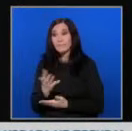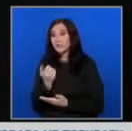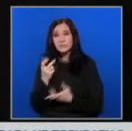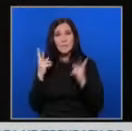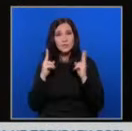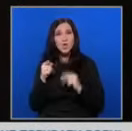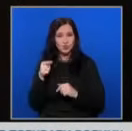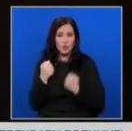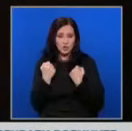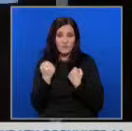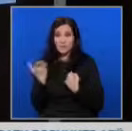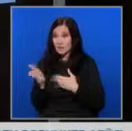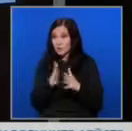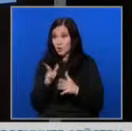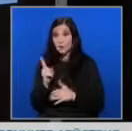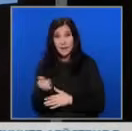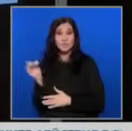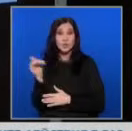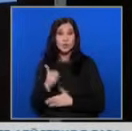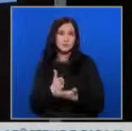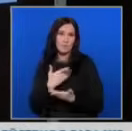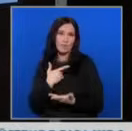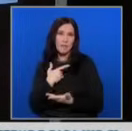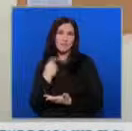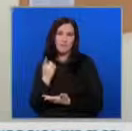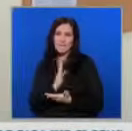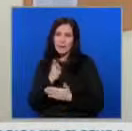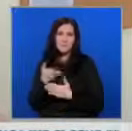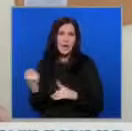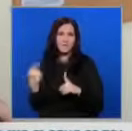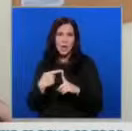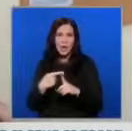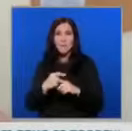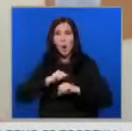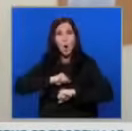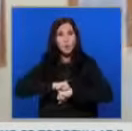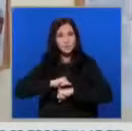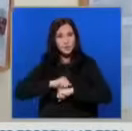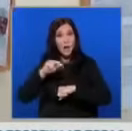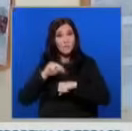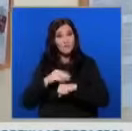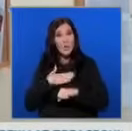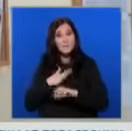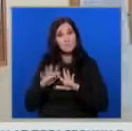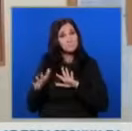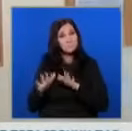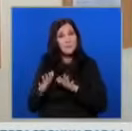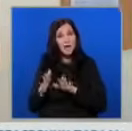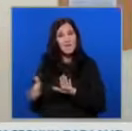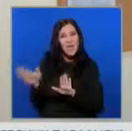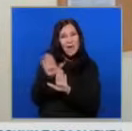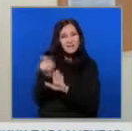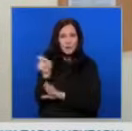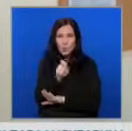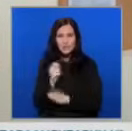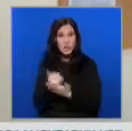решение. Тук живеят тия хора, трябва да дойдат. Според мен това преминаване към община Пловдив има някакви задкулисни